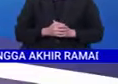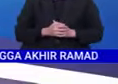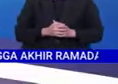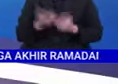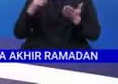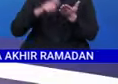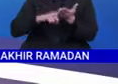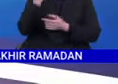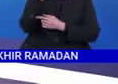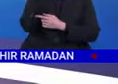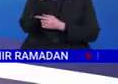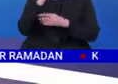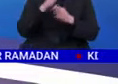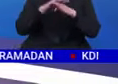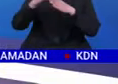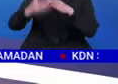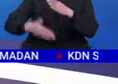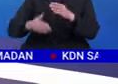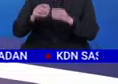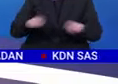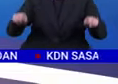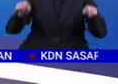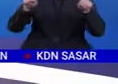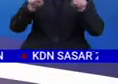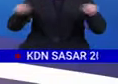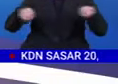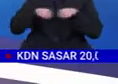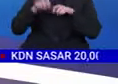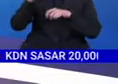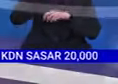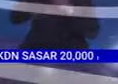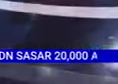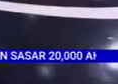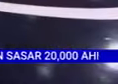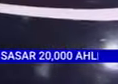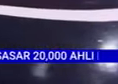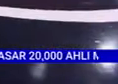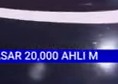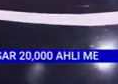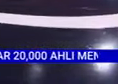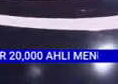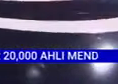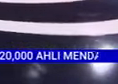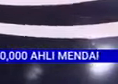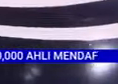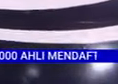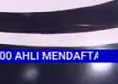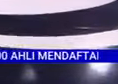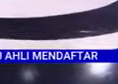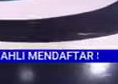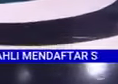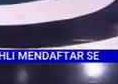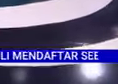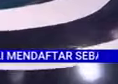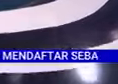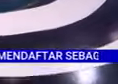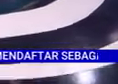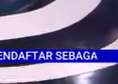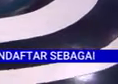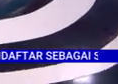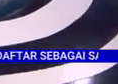Hai laporan Tadi maghrib ritas tempat cari Negeri Pahang kita kembali ke angkasa pria untuk fitur seterusnya Hai cuma kasih